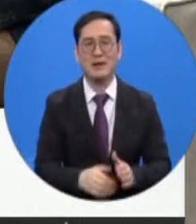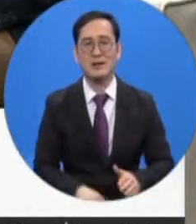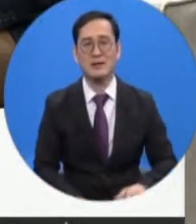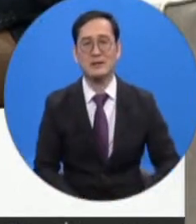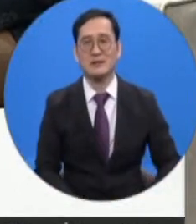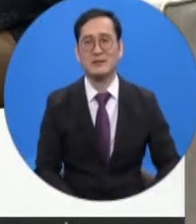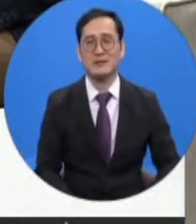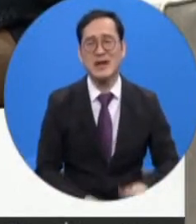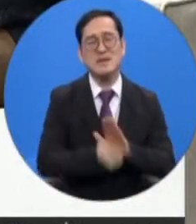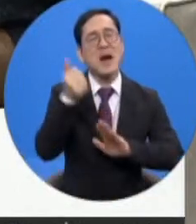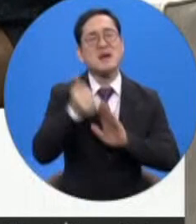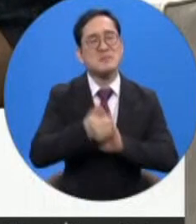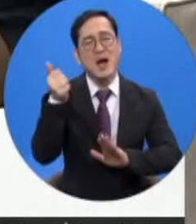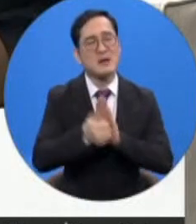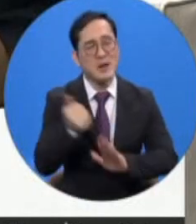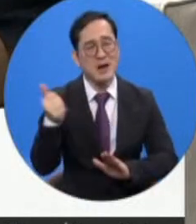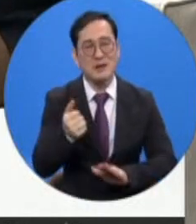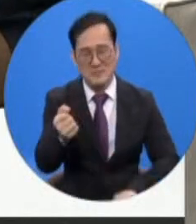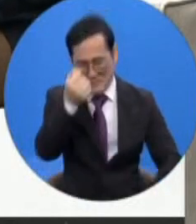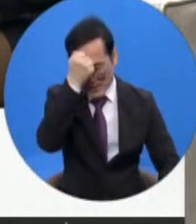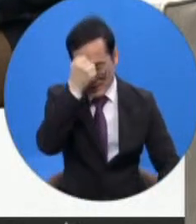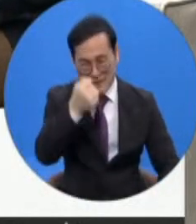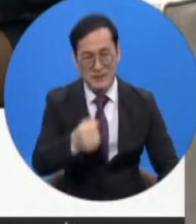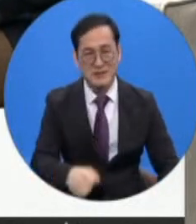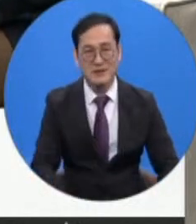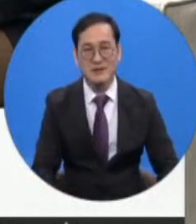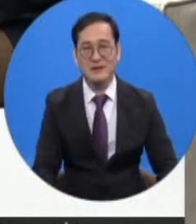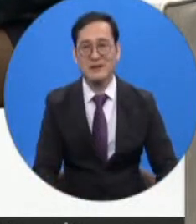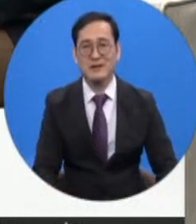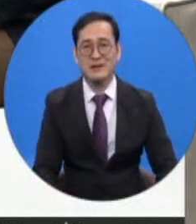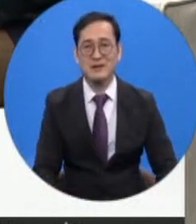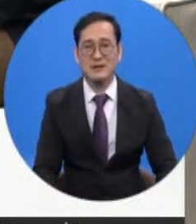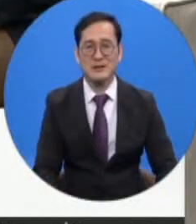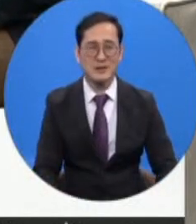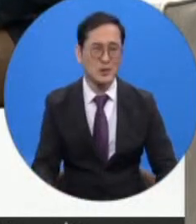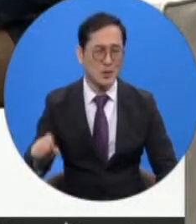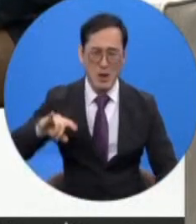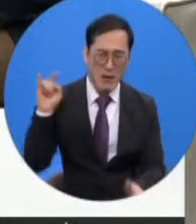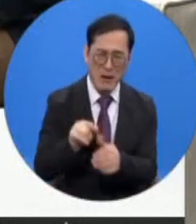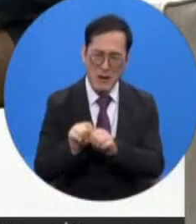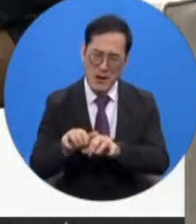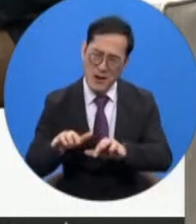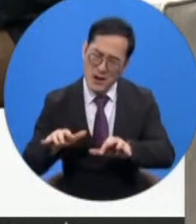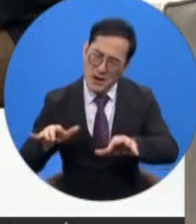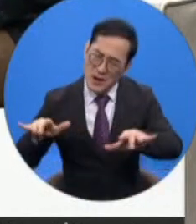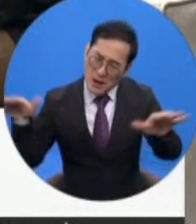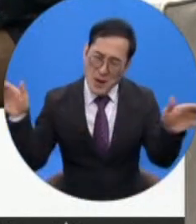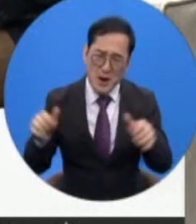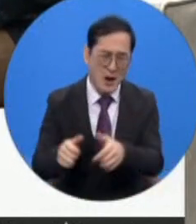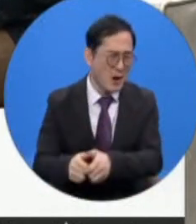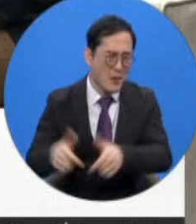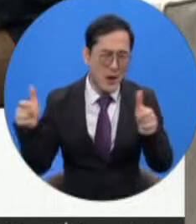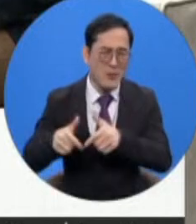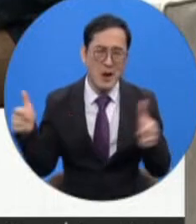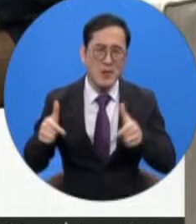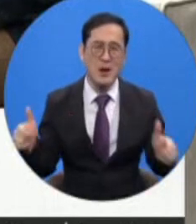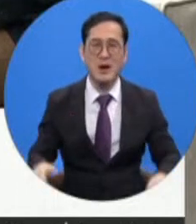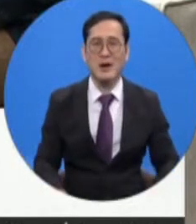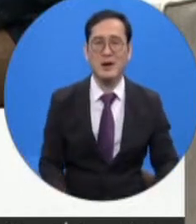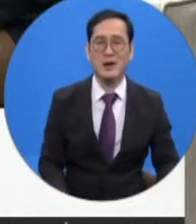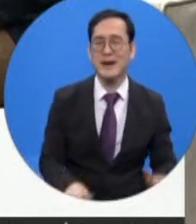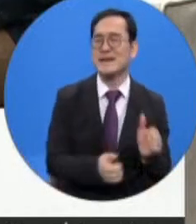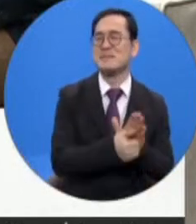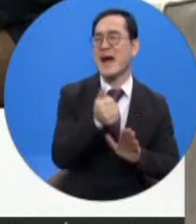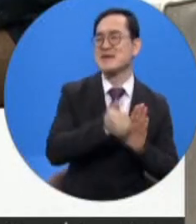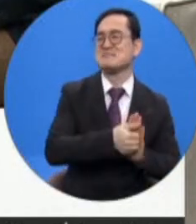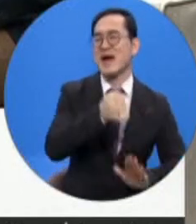맨날 사과하시고. 다섯 번 중에 네 번은 본인이 직접 사과하시고 한 번은 지금 박경희 대변인 통해서 사과했는데 사과하면 상황이 나아집니까? 지금